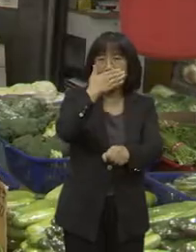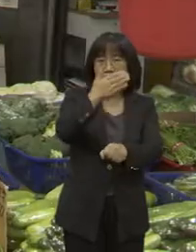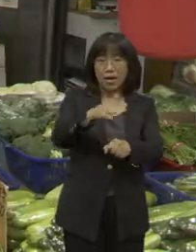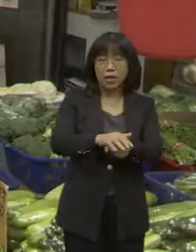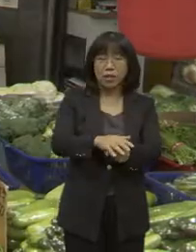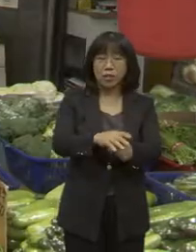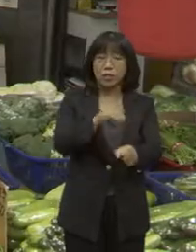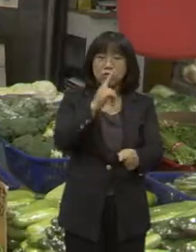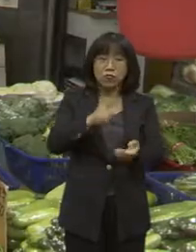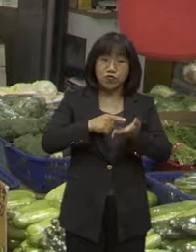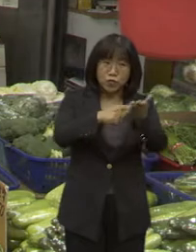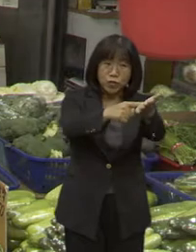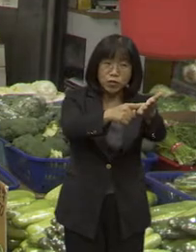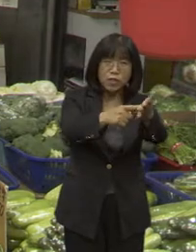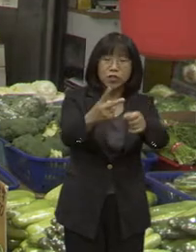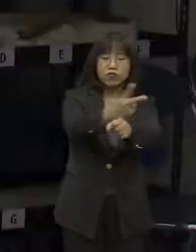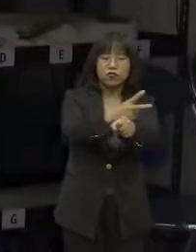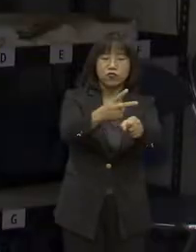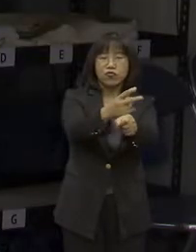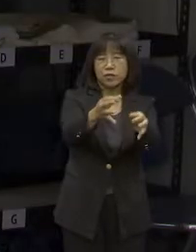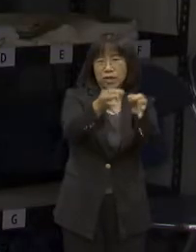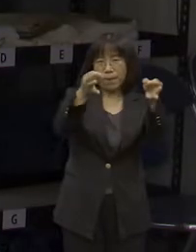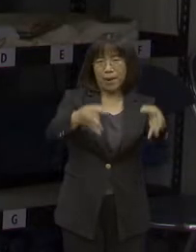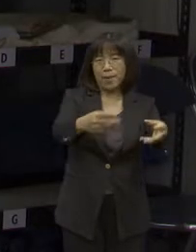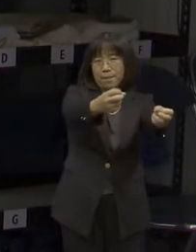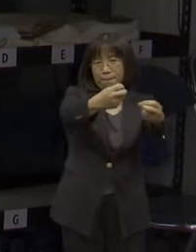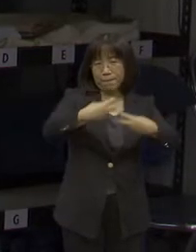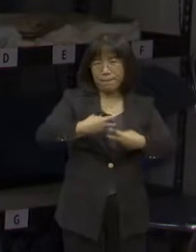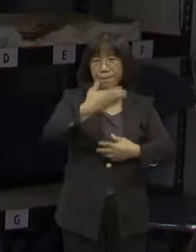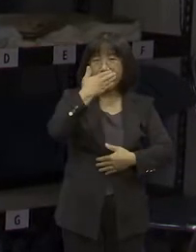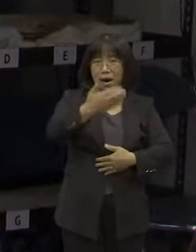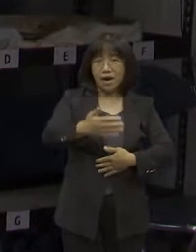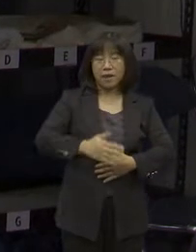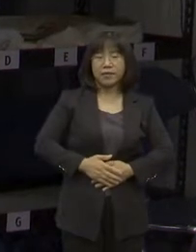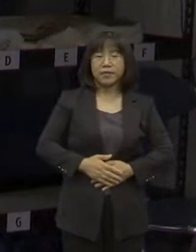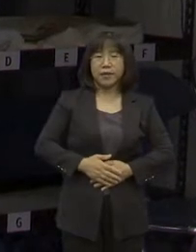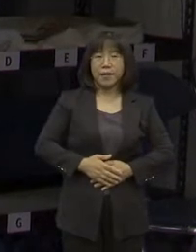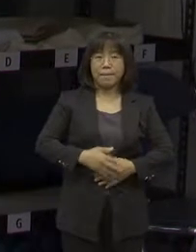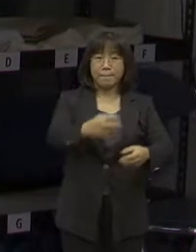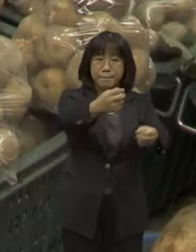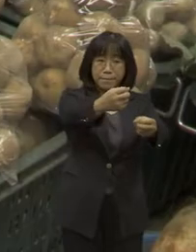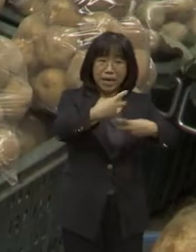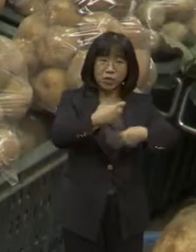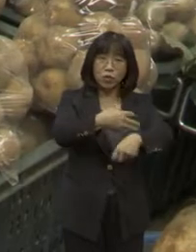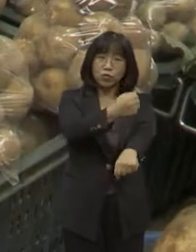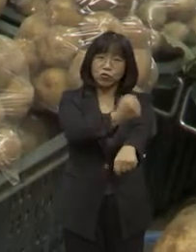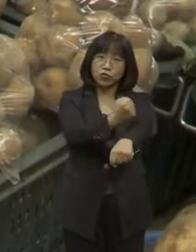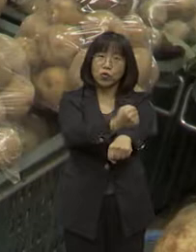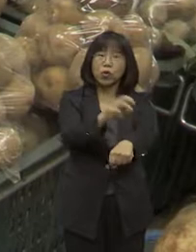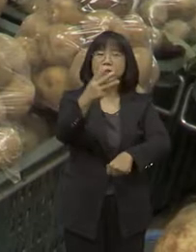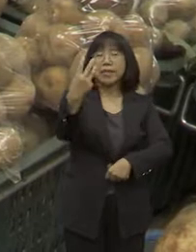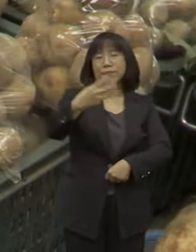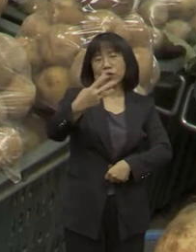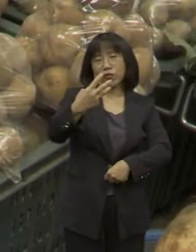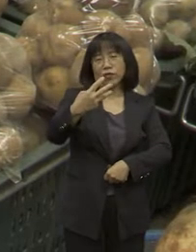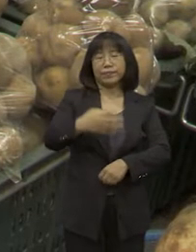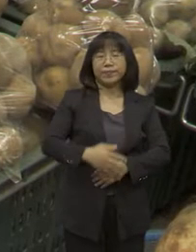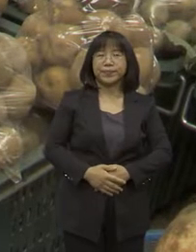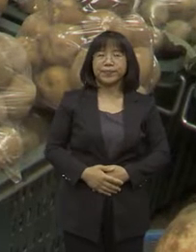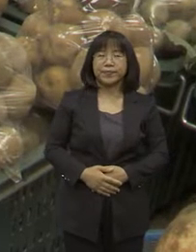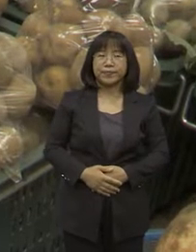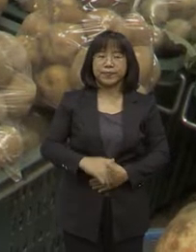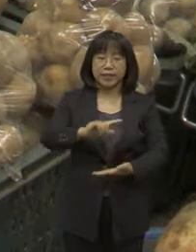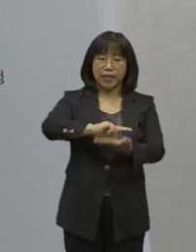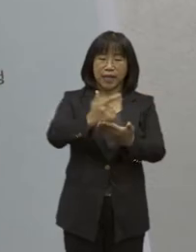물건을 주문하면 2시간 이내에 빠르게 배송받을 수 있고 배송료는 구입 금액에 관계없이 3,000원입니다.